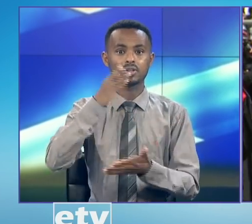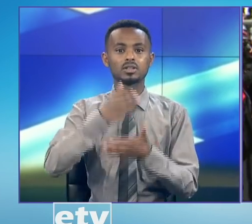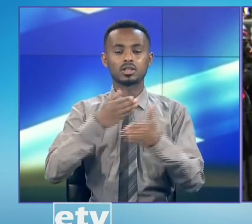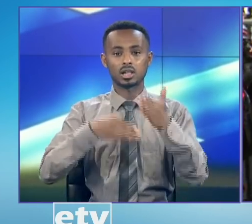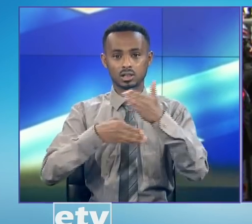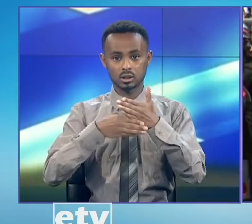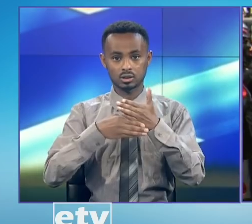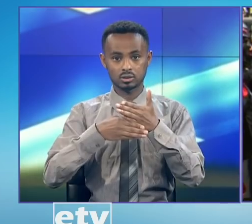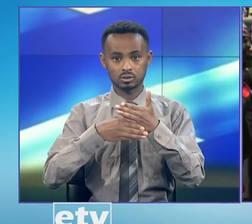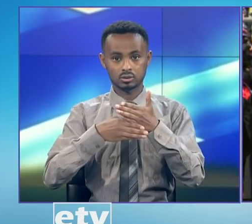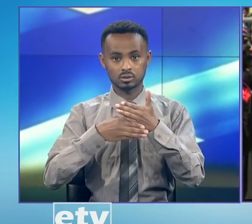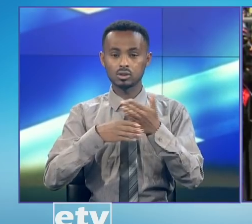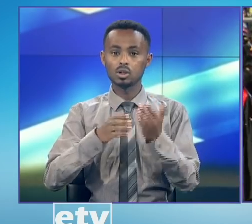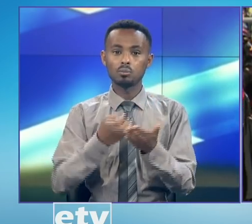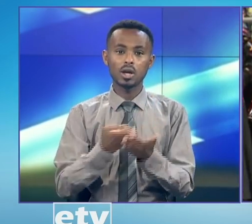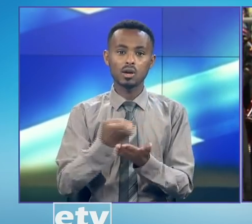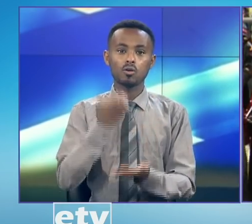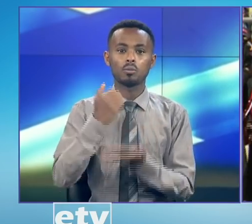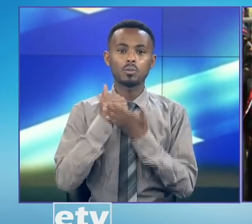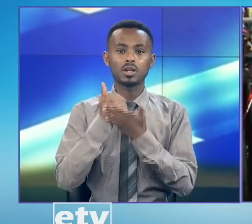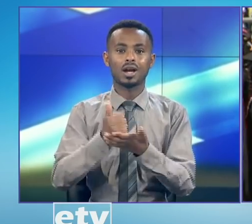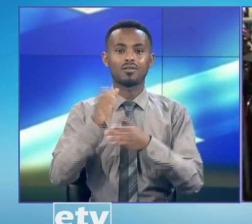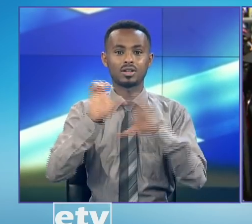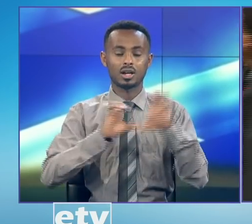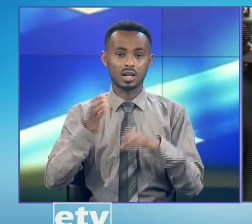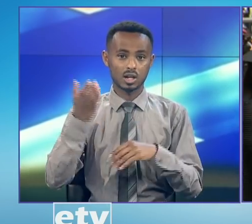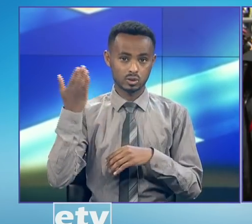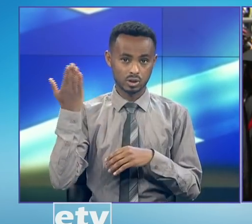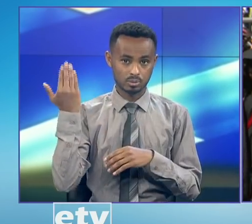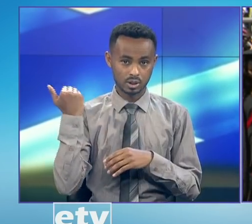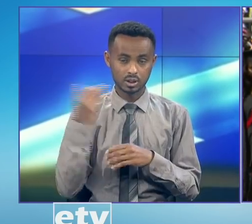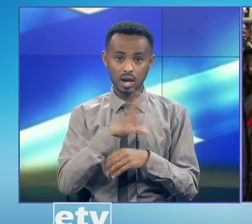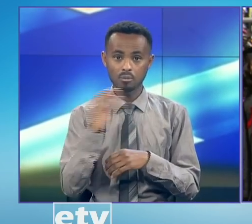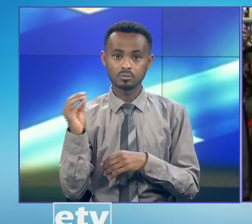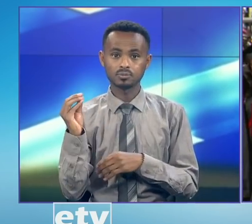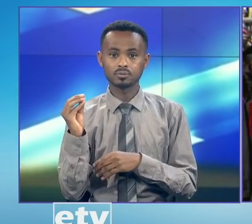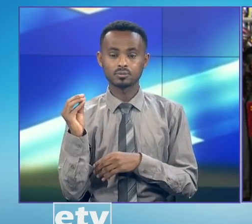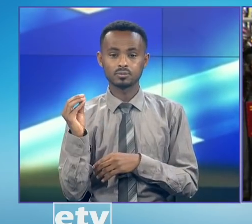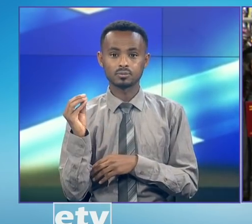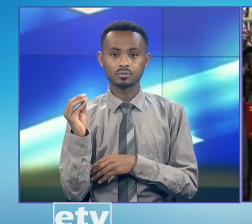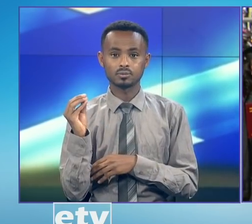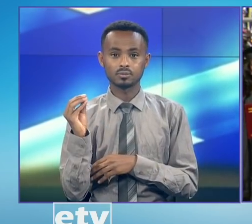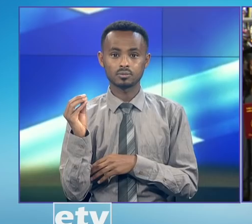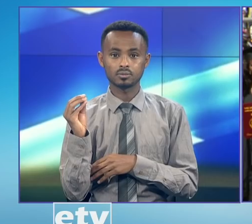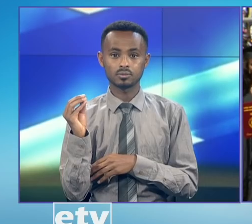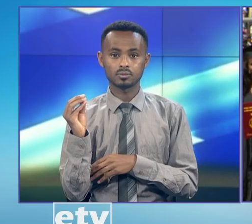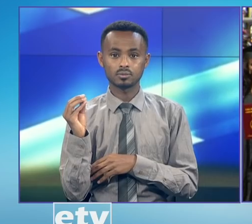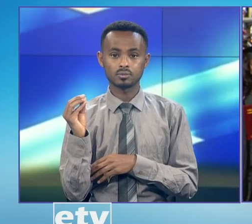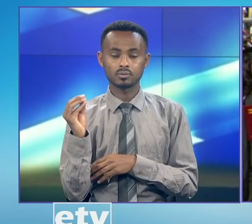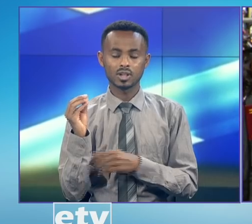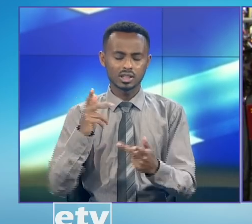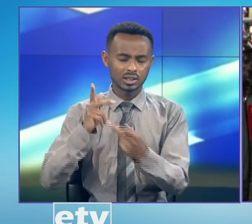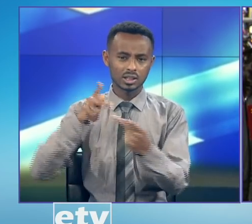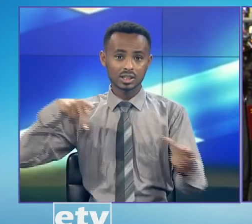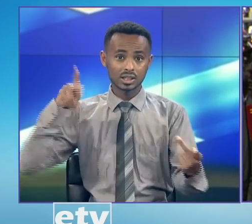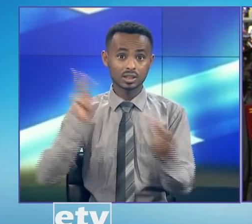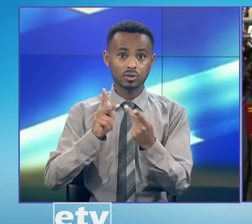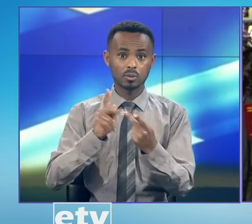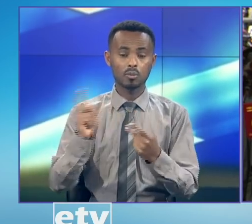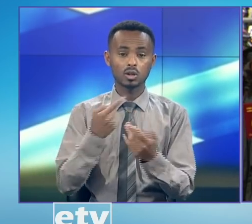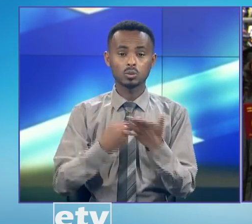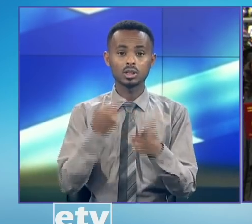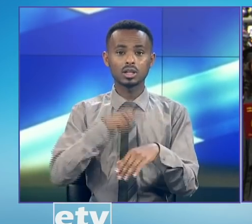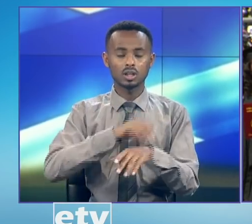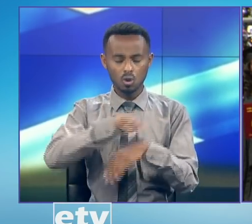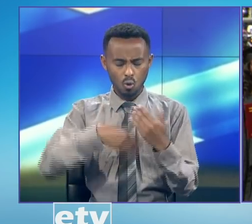ደረጃም በኢኮኖሚም ድጋፍ ይደረግላቸው ነበር እና successful በመሆናቸው በዚህ